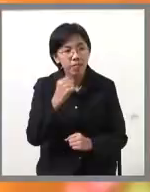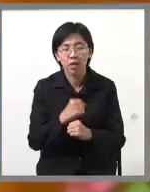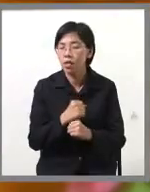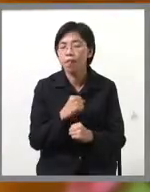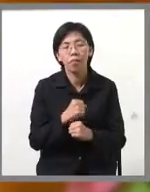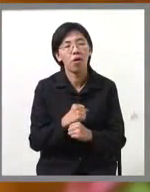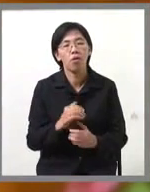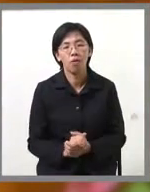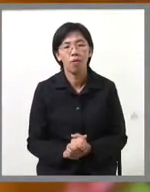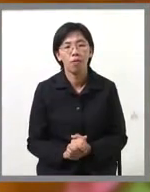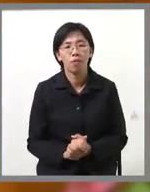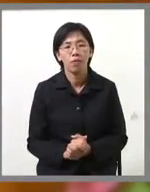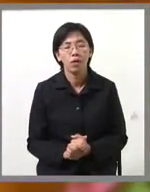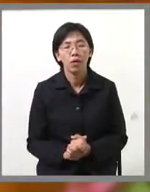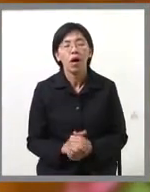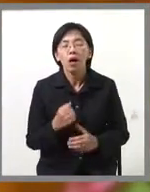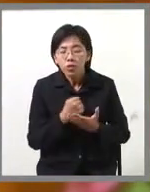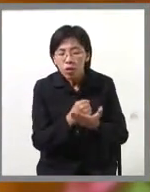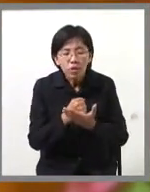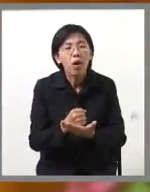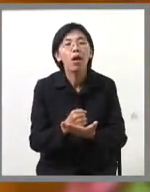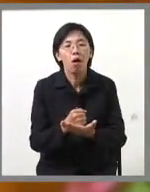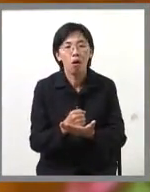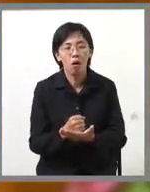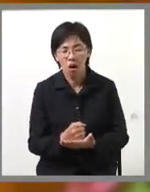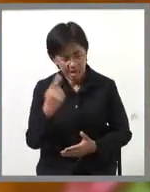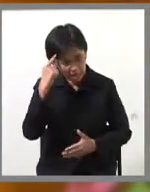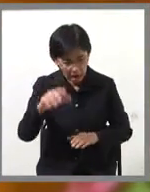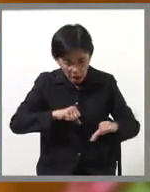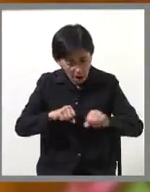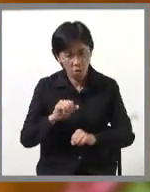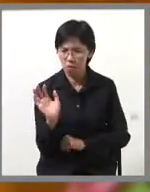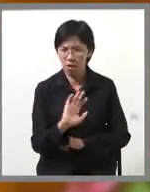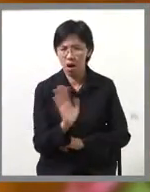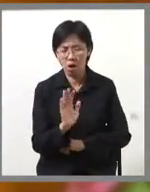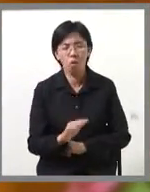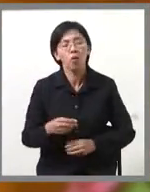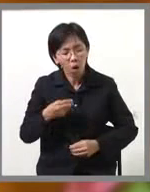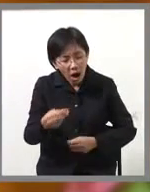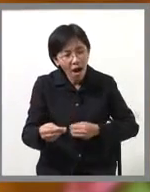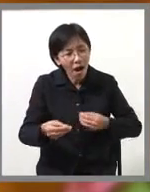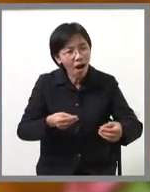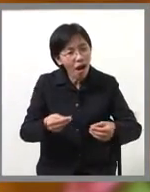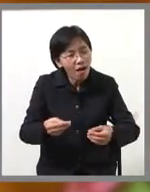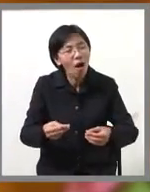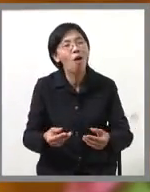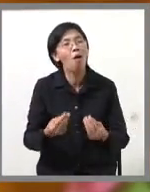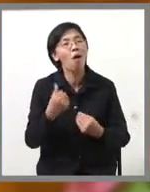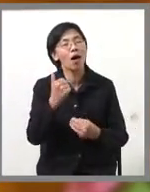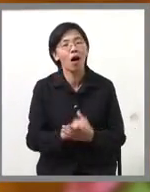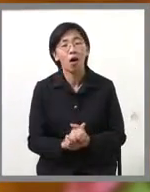ทาของหลวงพ่อโบยเนี่ยเป็นผู้ให้เอาไม่ได้ต้องให้ถึงจะได้ถึง